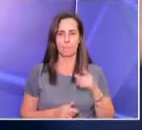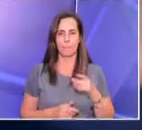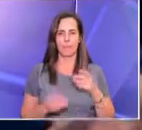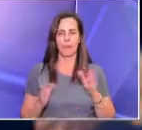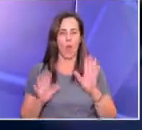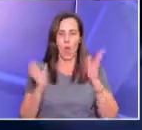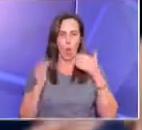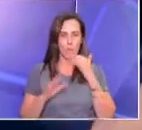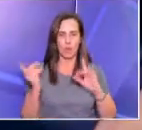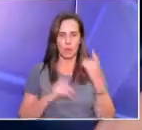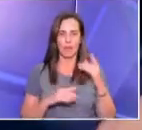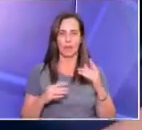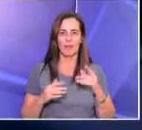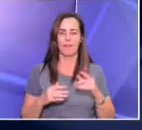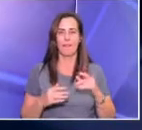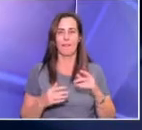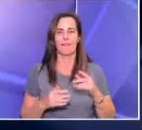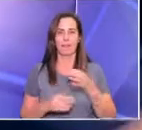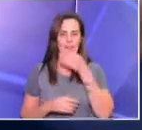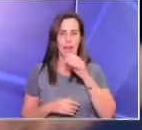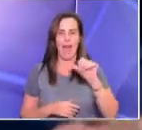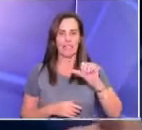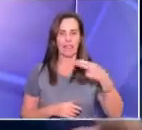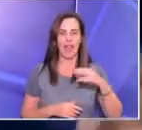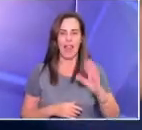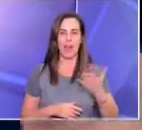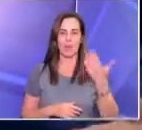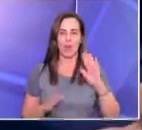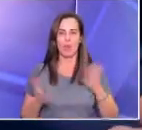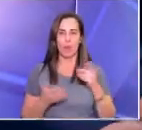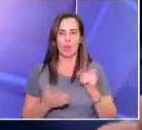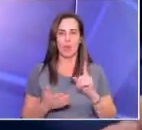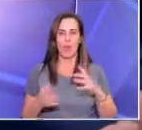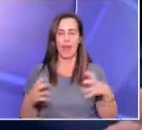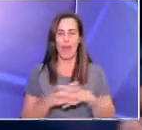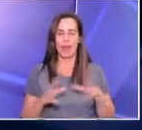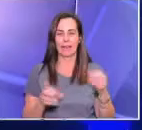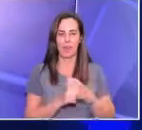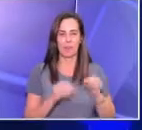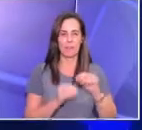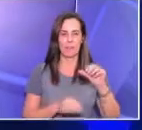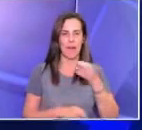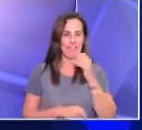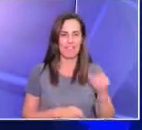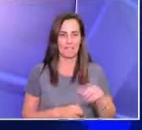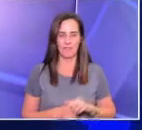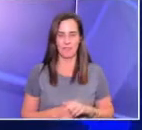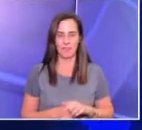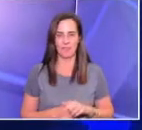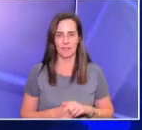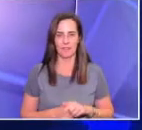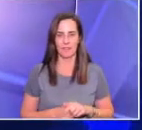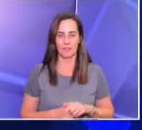חכה שנייה. אבל שיבנו בכיכר אתרים, שישאלו את אסף הראל, למה היה כל כך דחוף לו לא לאחד כוחות עם אסף רגע, שנייה, חכה. אז יש